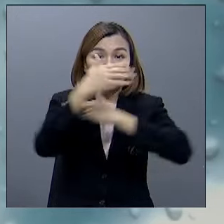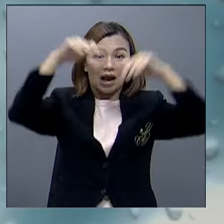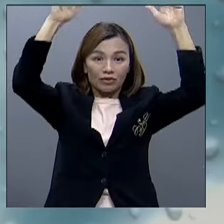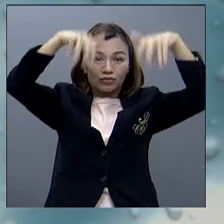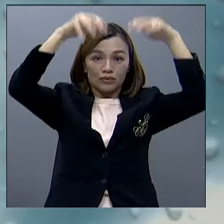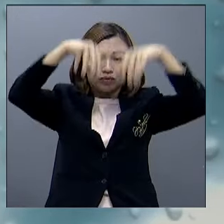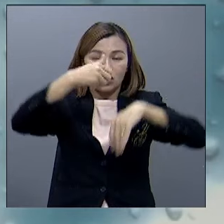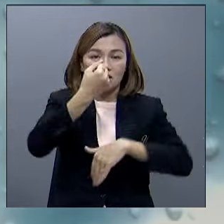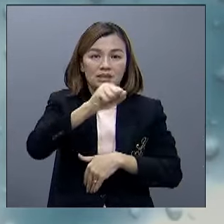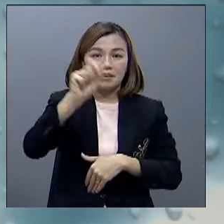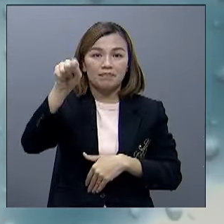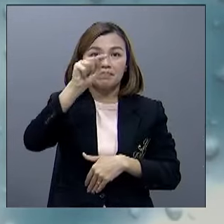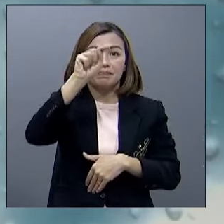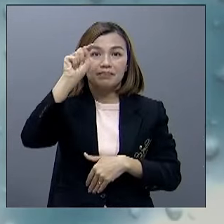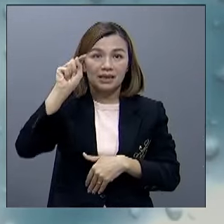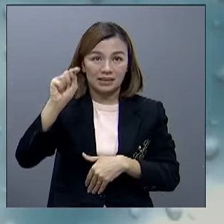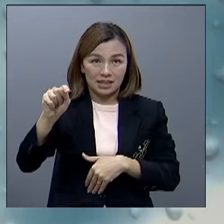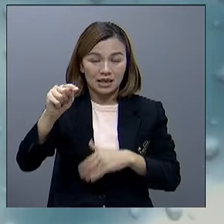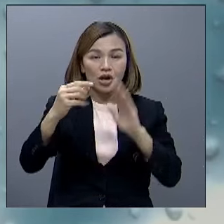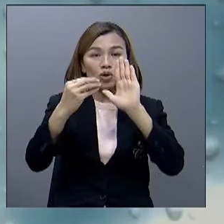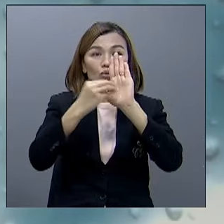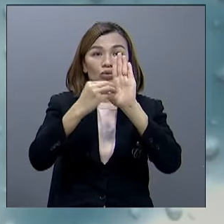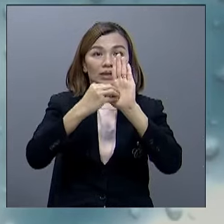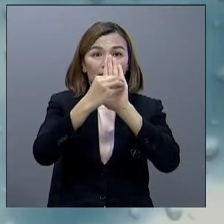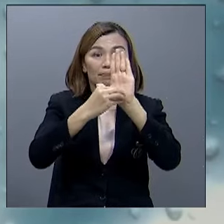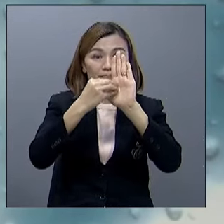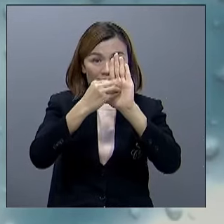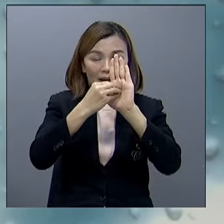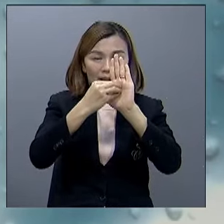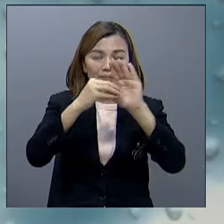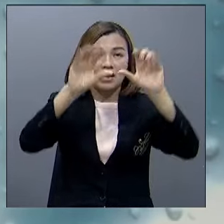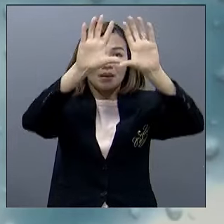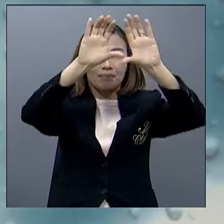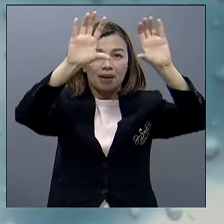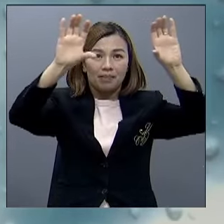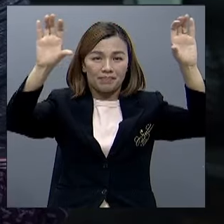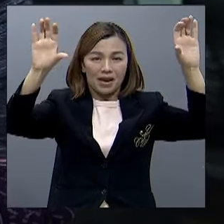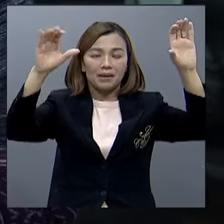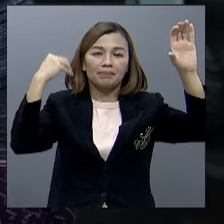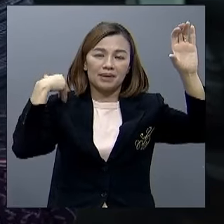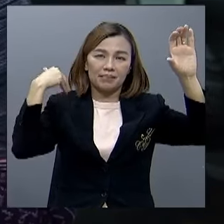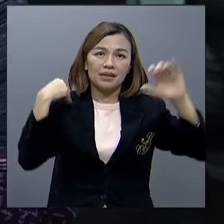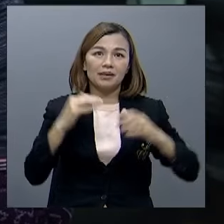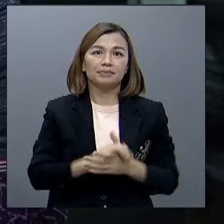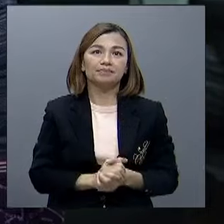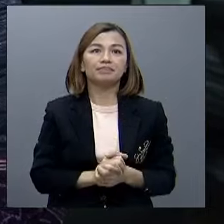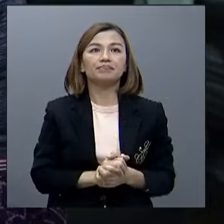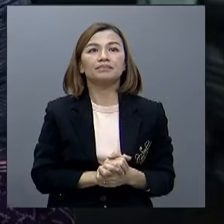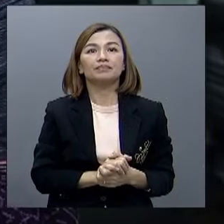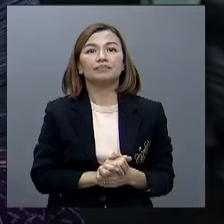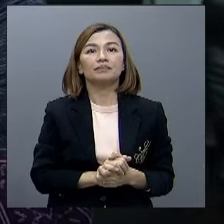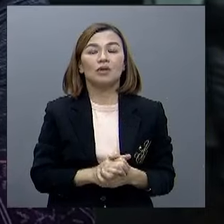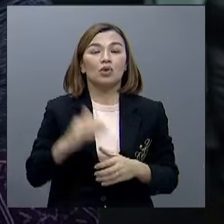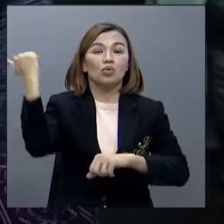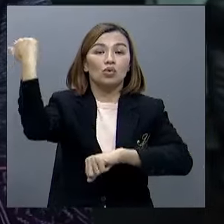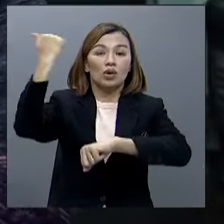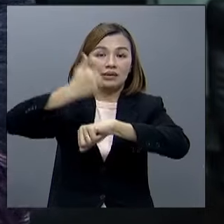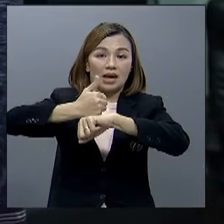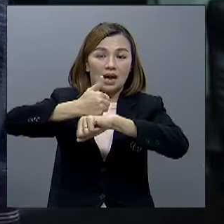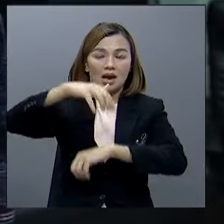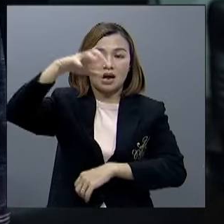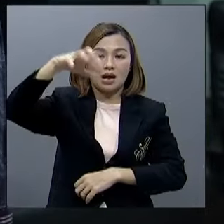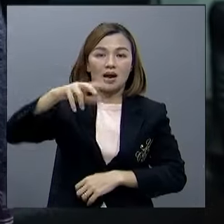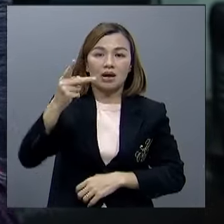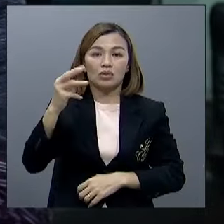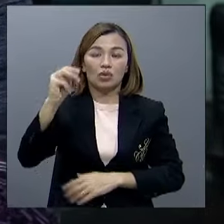ของพื้นที่ส่วนกรุงเทพมหานครยังคงมีเมฆบางส่วนด้านอธิบดีกรมอุตุนิยมวิทยาคาด